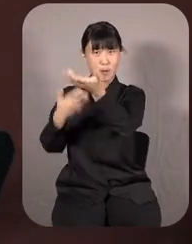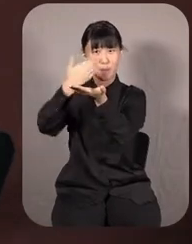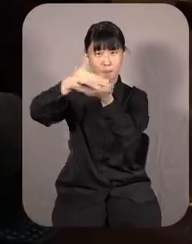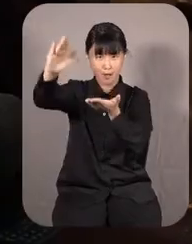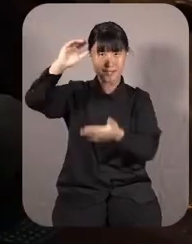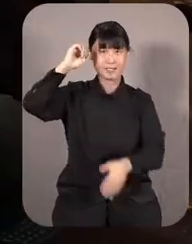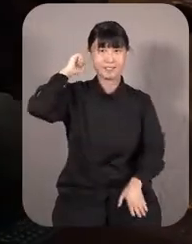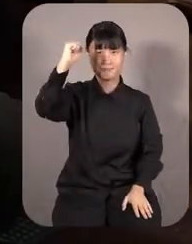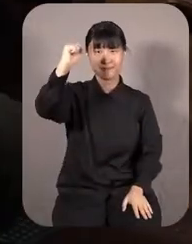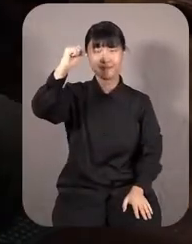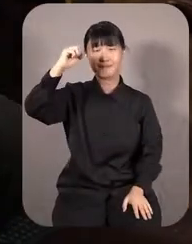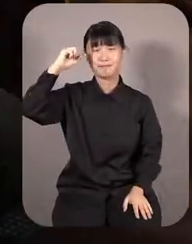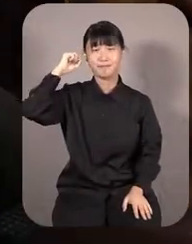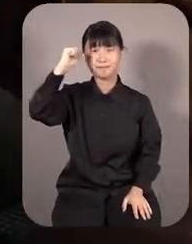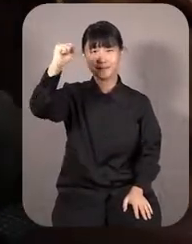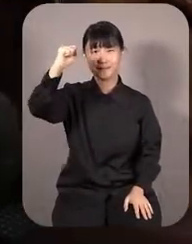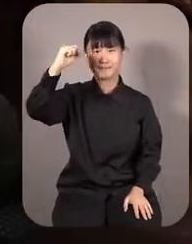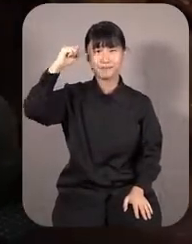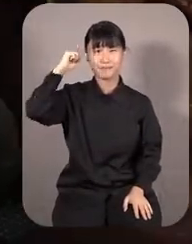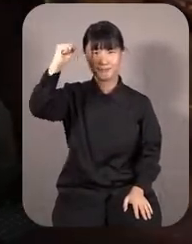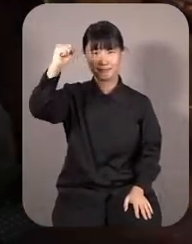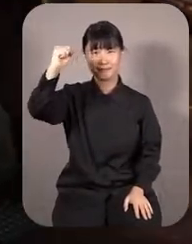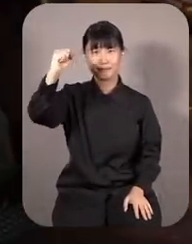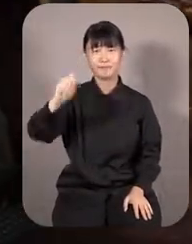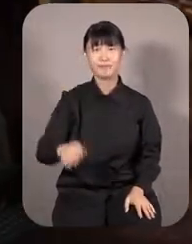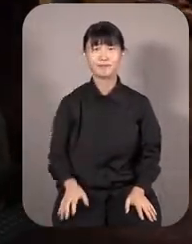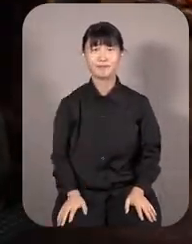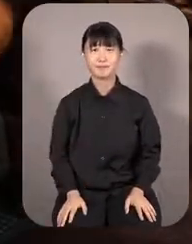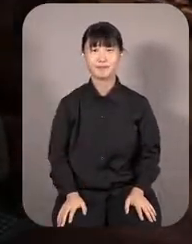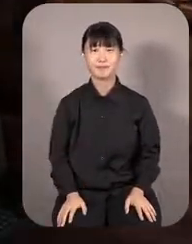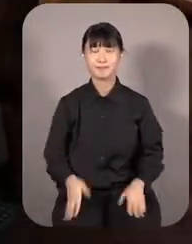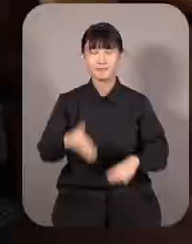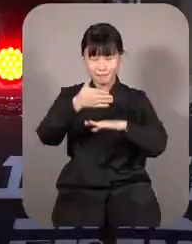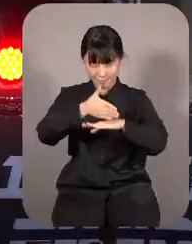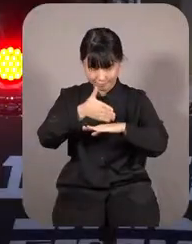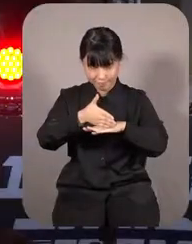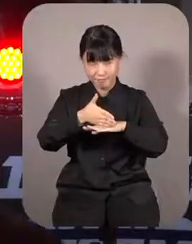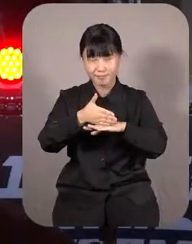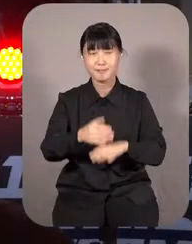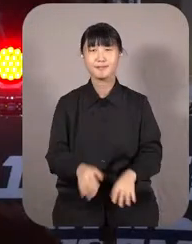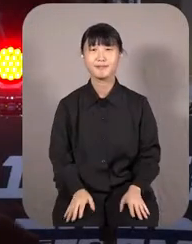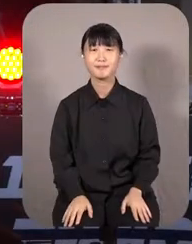몰아내자. 고맙습니다.